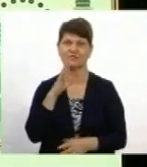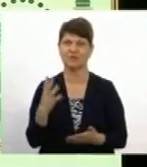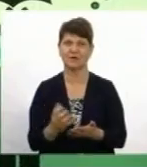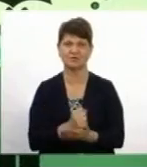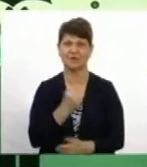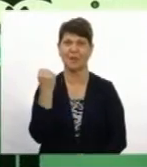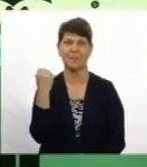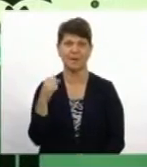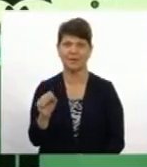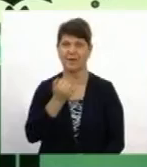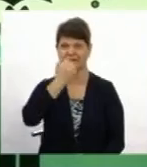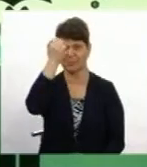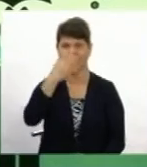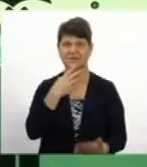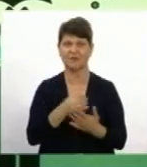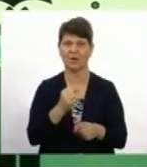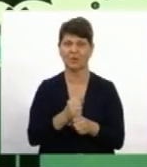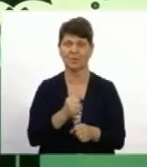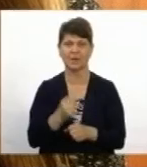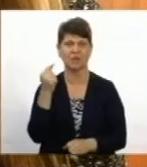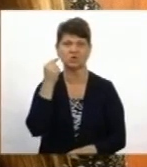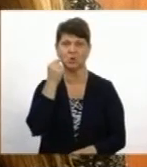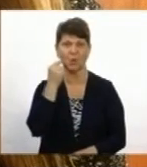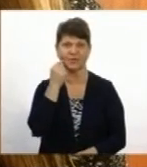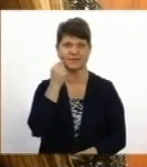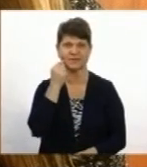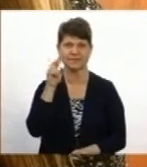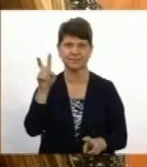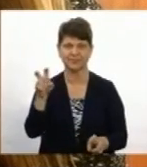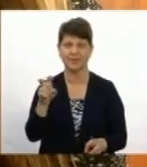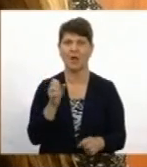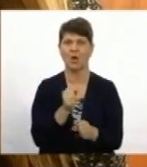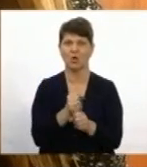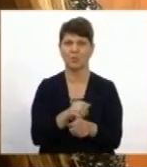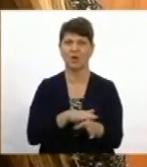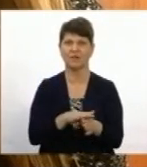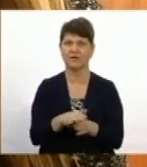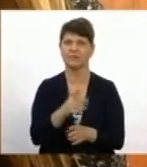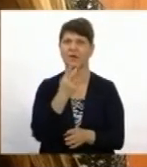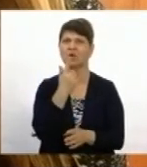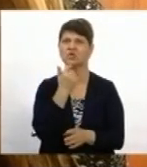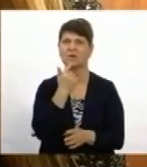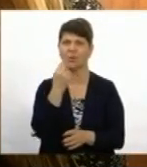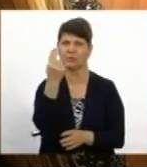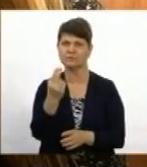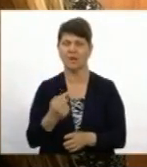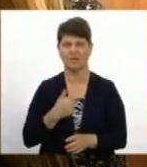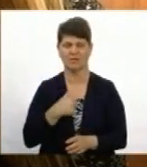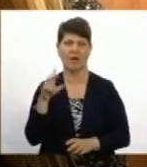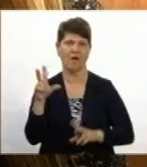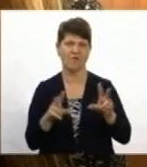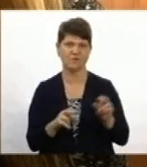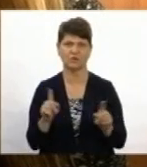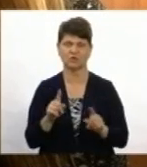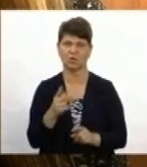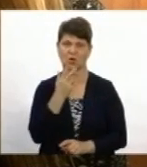там перемогу завдяки своїй роботі «Совість». Взагалі робота виконана у червоній такій колористиці, тому що я вважаю, що